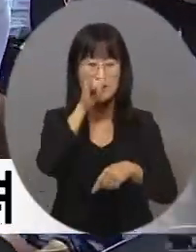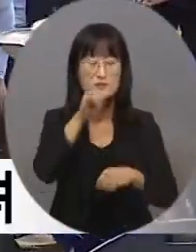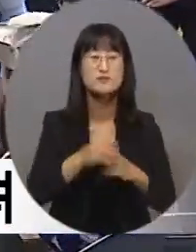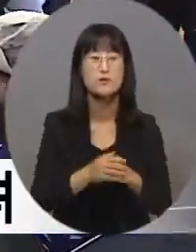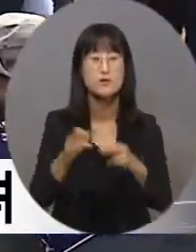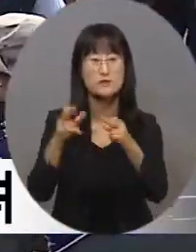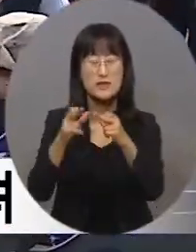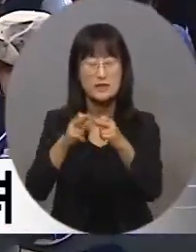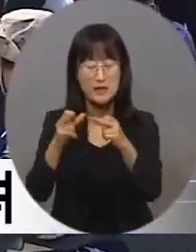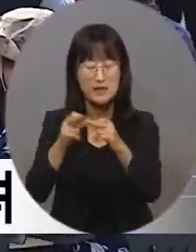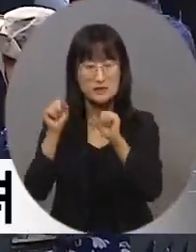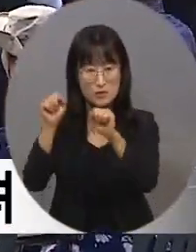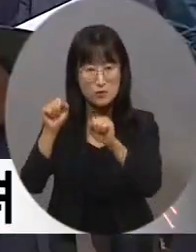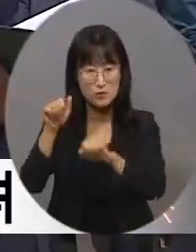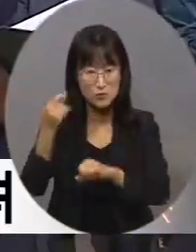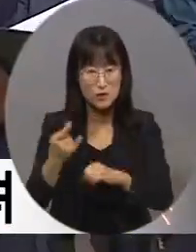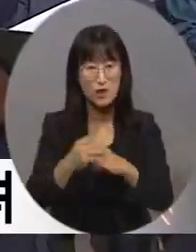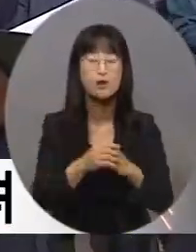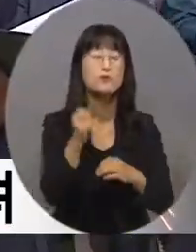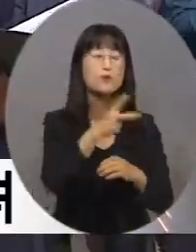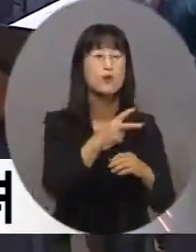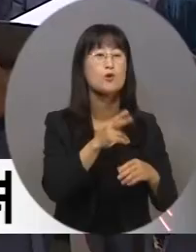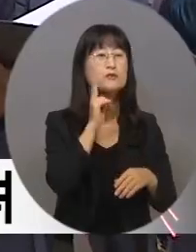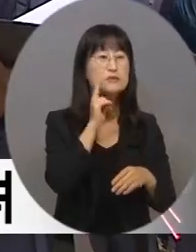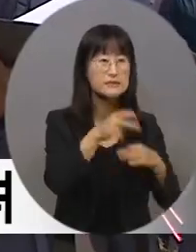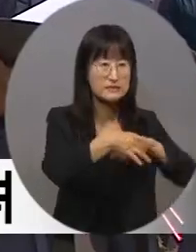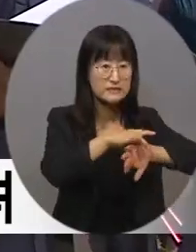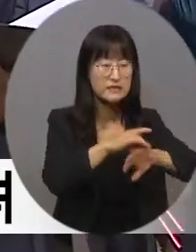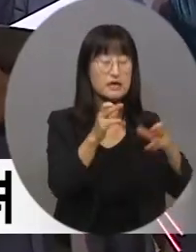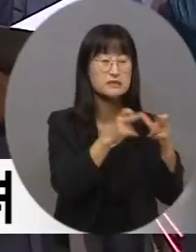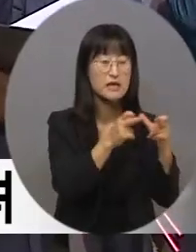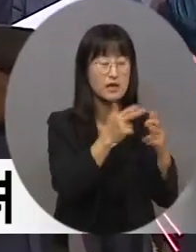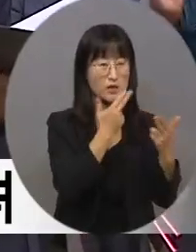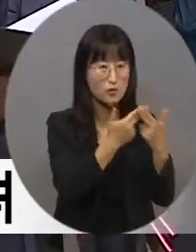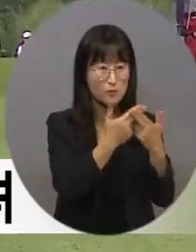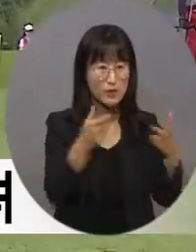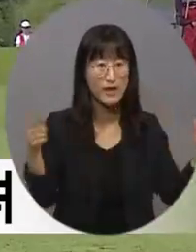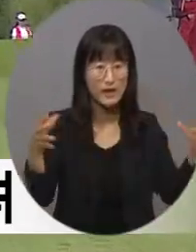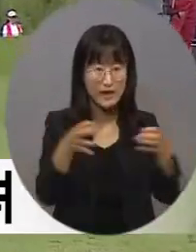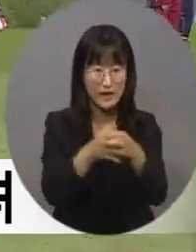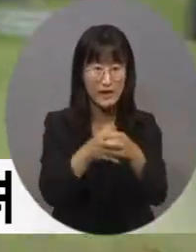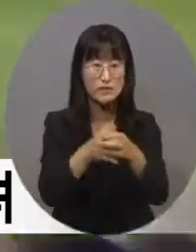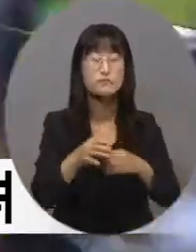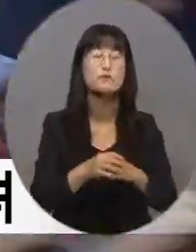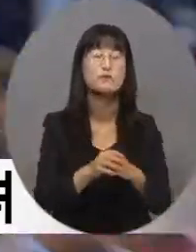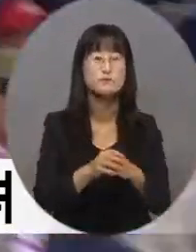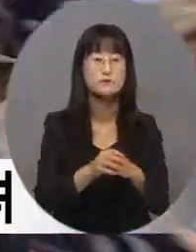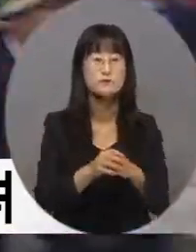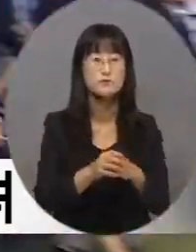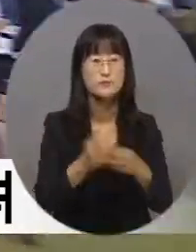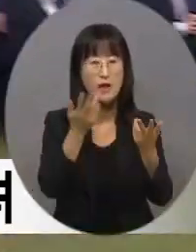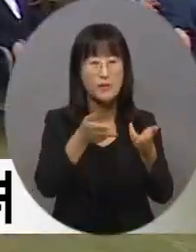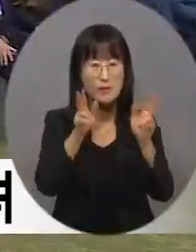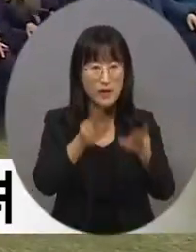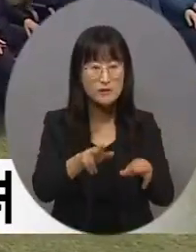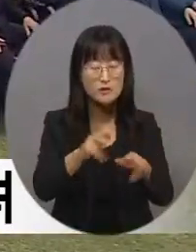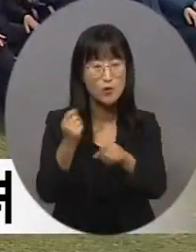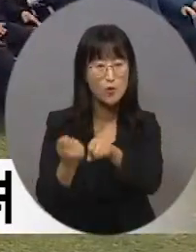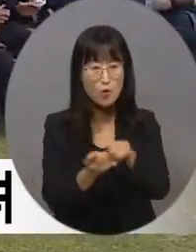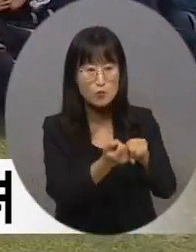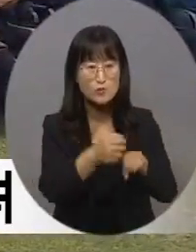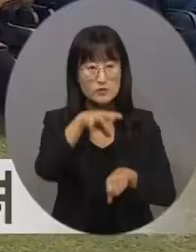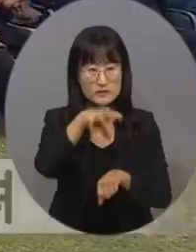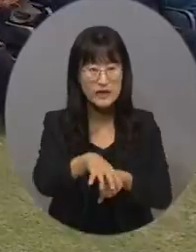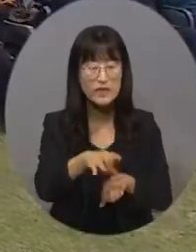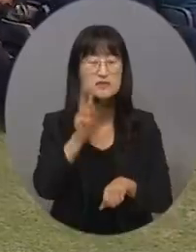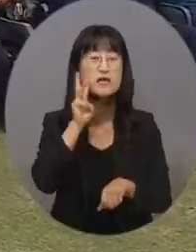장애인체육회와 사단법인 한국지체장애인협회가 공동 주최하는 이번 대회는 월드컵봉원 파크골프장에서 3일간